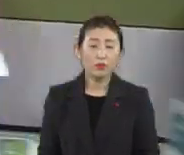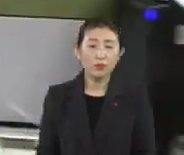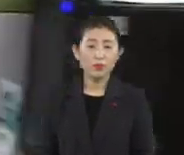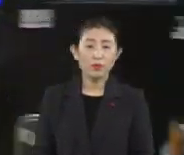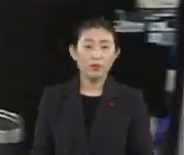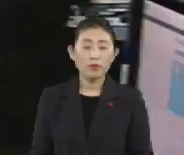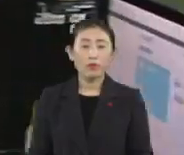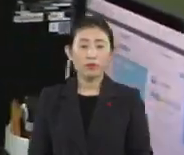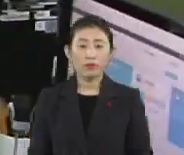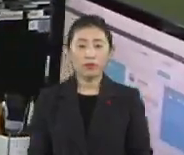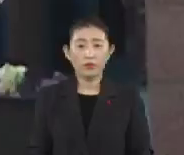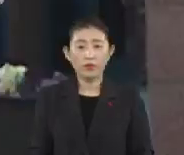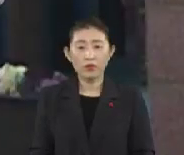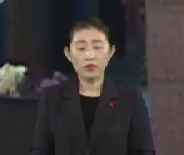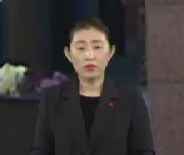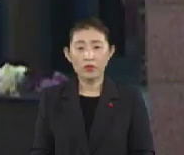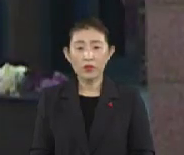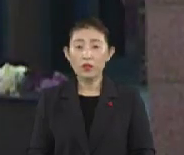했습니다.